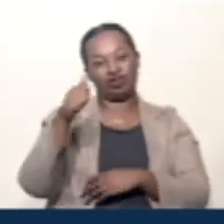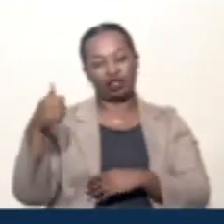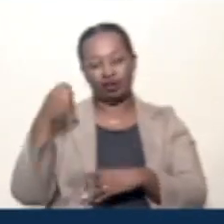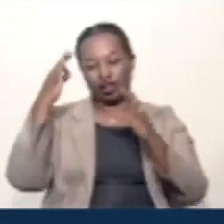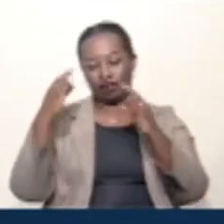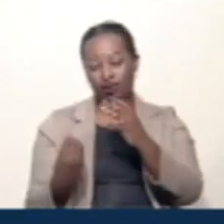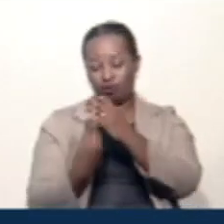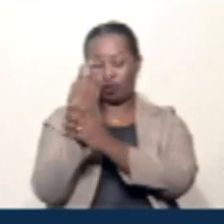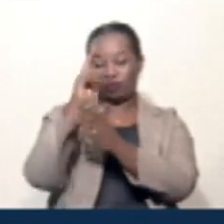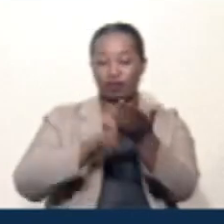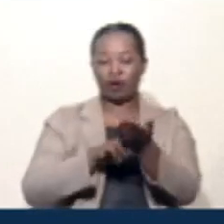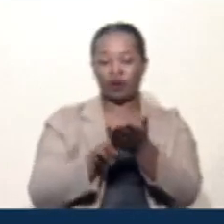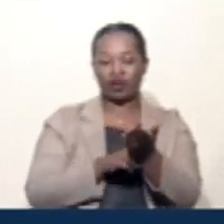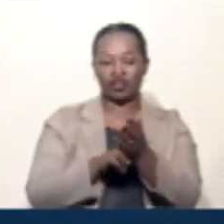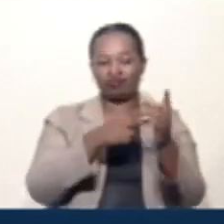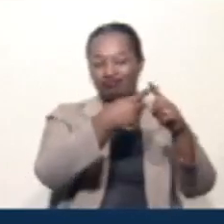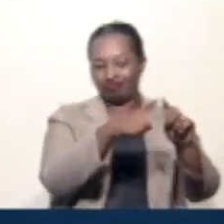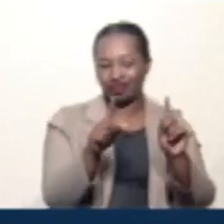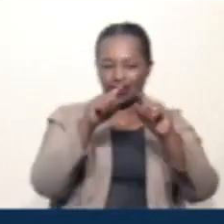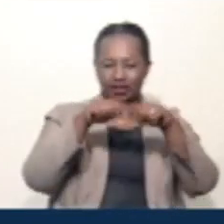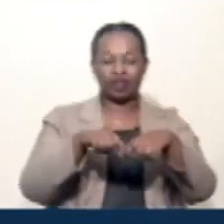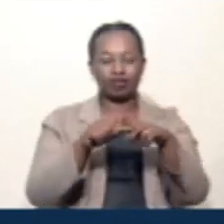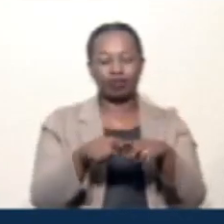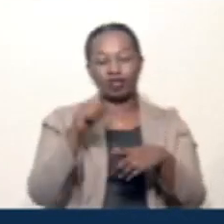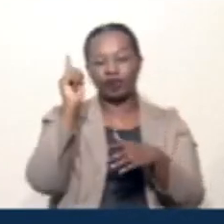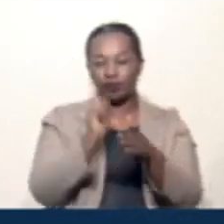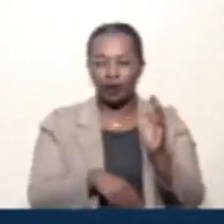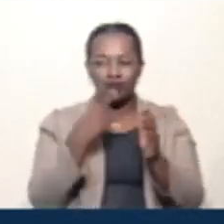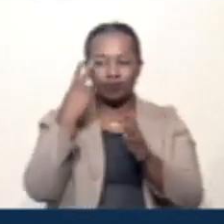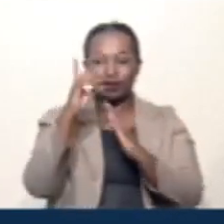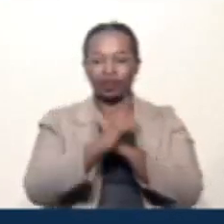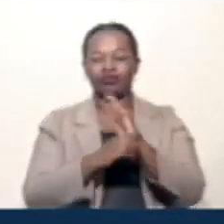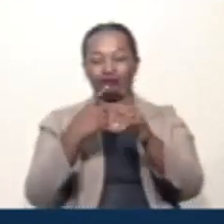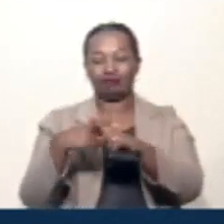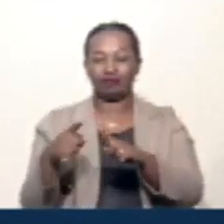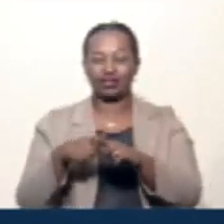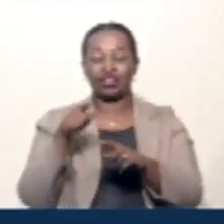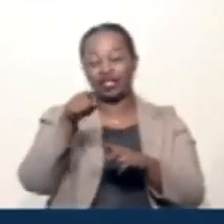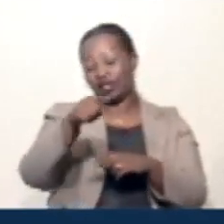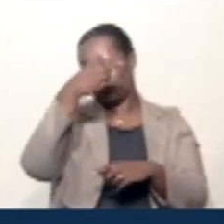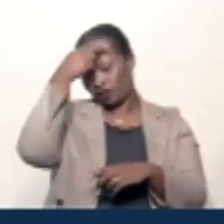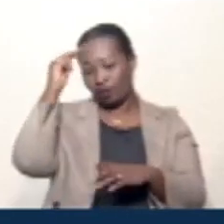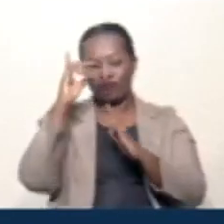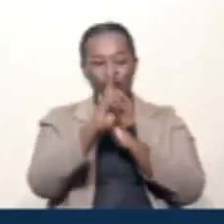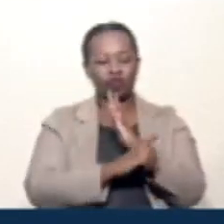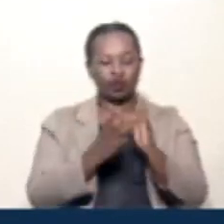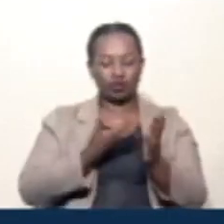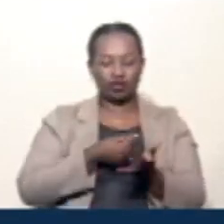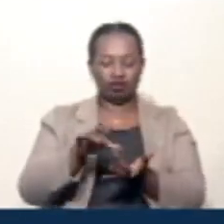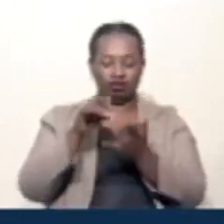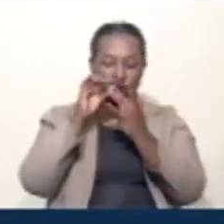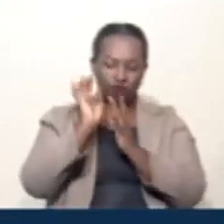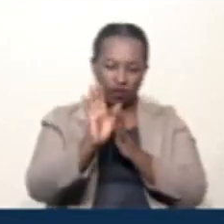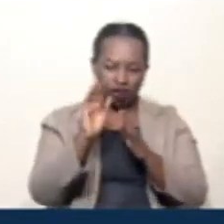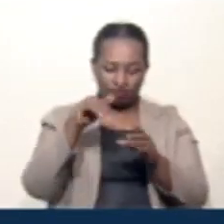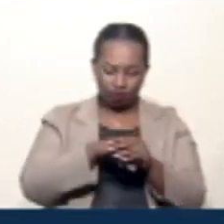Ibimera bifashishaga baboha byatandukanaga bitewe n'ibiboneka muri buri karere. Ibi bikaba byaratumaga uturere tugira umwihariko watwo